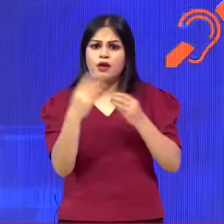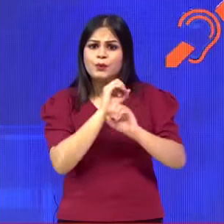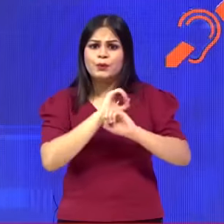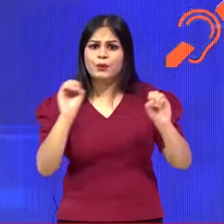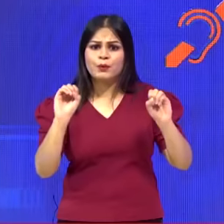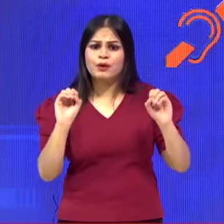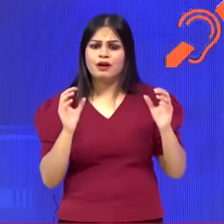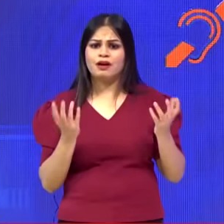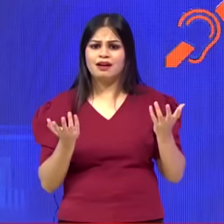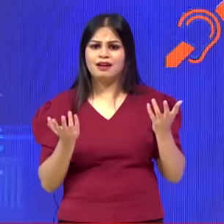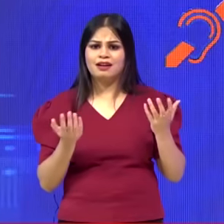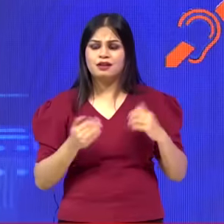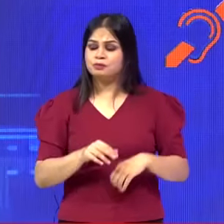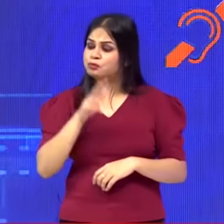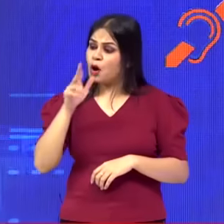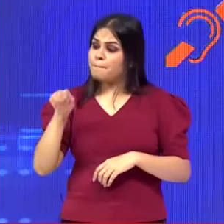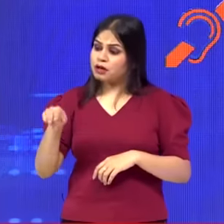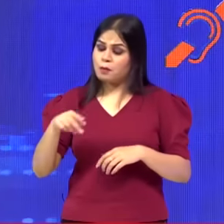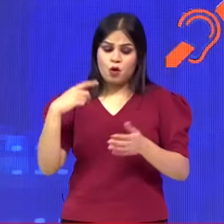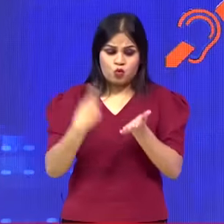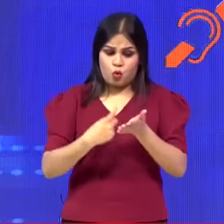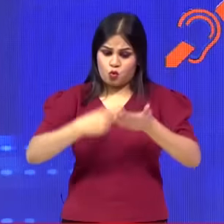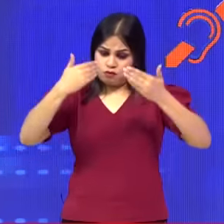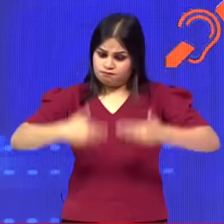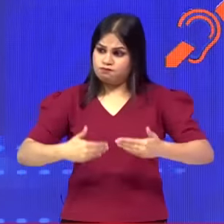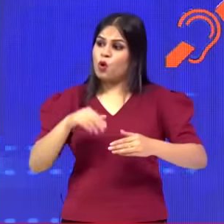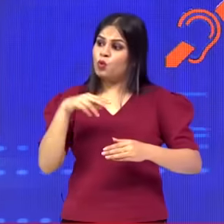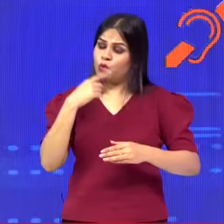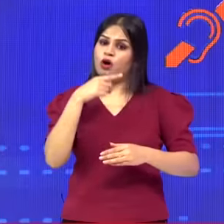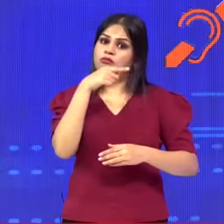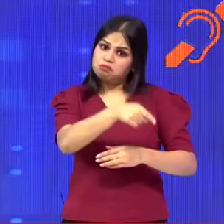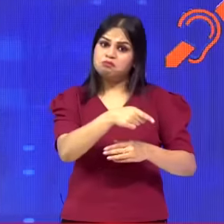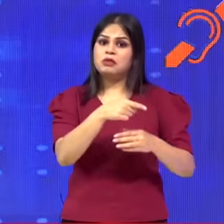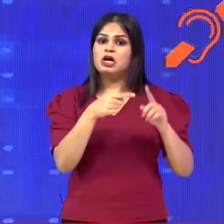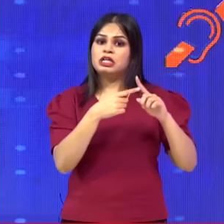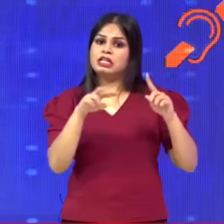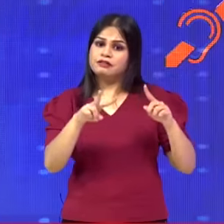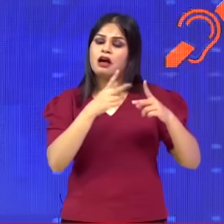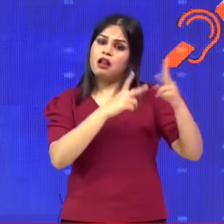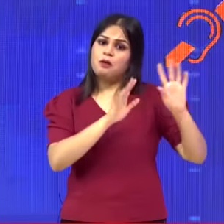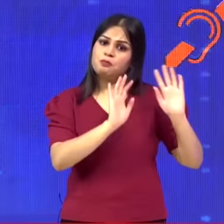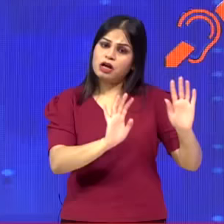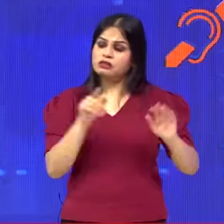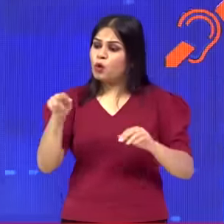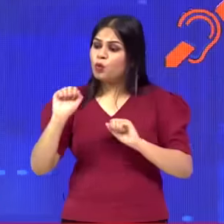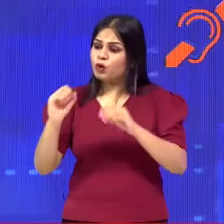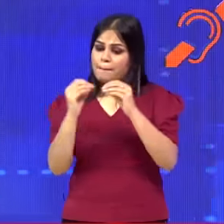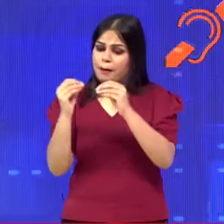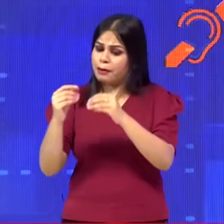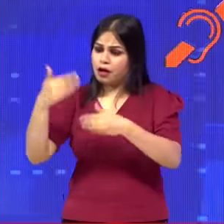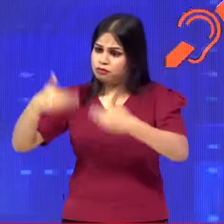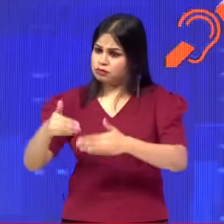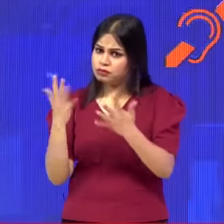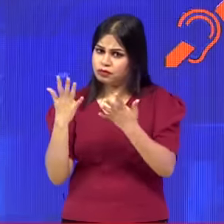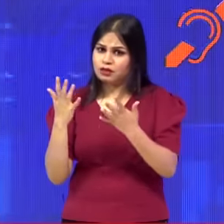सर्टिफिकेट कुछ नहीं। तो सारी रेस्ट्रिक्शन OTT के लिए, बिग बॉस के लिए कुछ नहीं? सर बिग बॉस के लिए बहुत रिस्ट्रिक्शन हैं सर। अगर हम आपको बिग